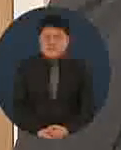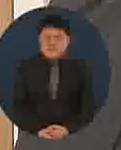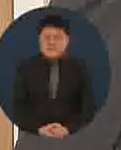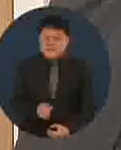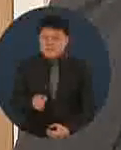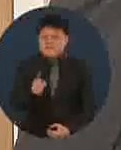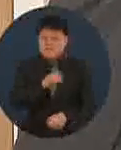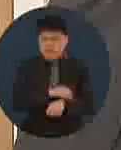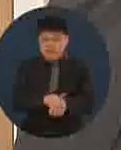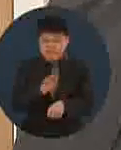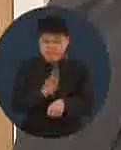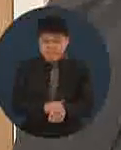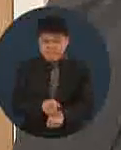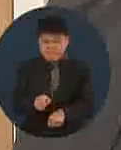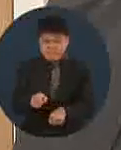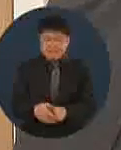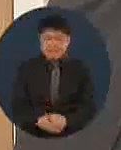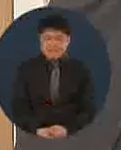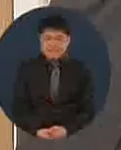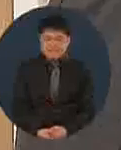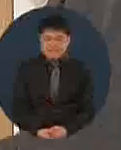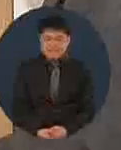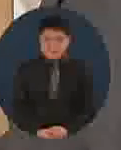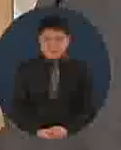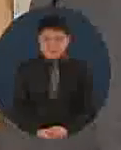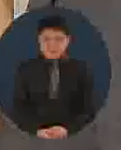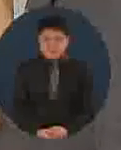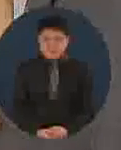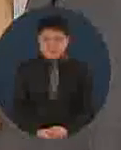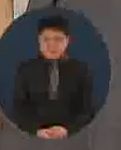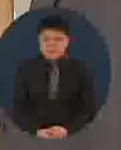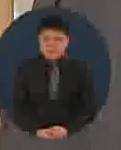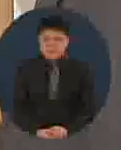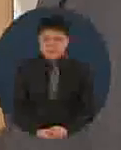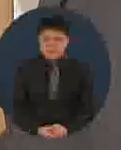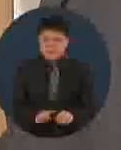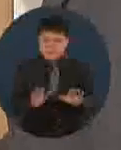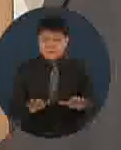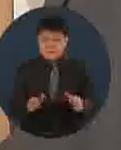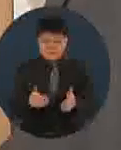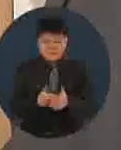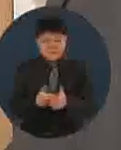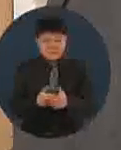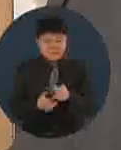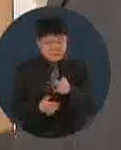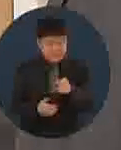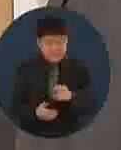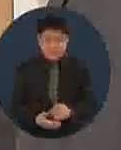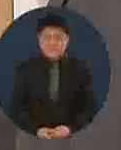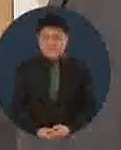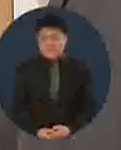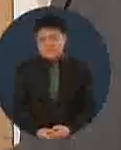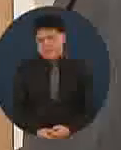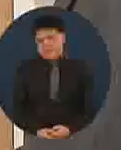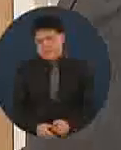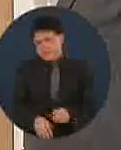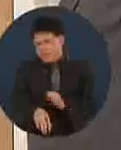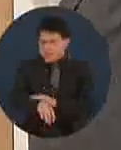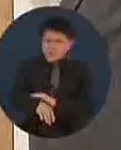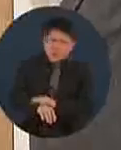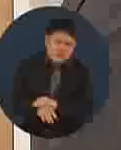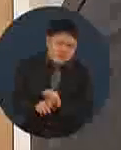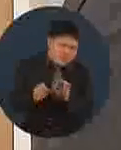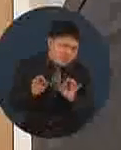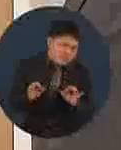그 수가 또 좋은 수죠. 자, 그리고는 네. 이렇게 두고 여기까지 진행이 되었죠. 빠져나오기까지가 진행이 됐습니다. 자, 우변에서의